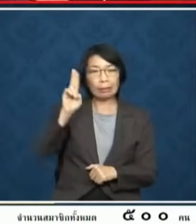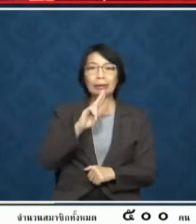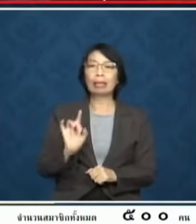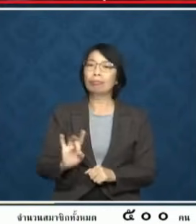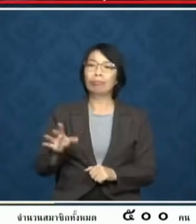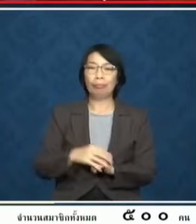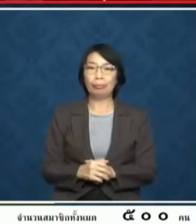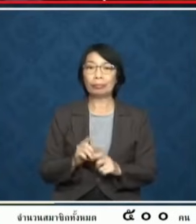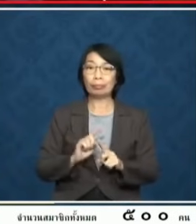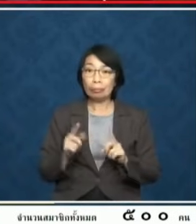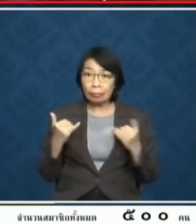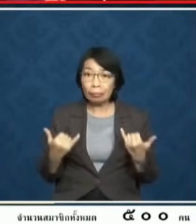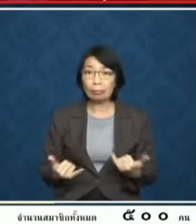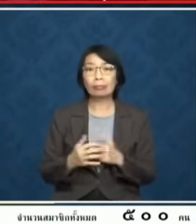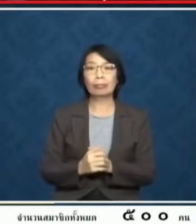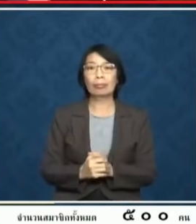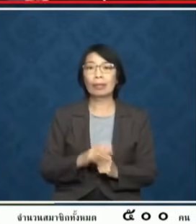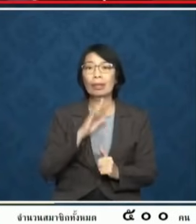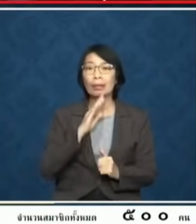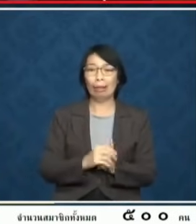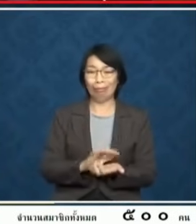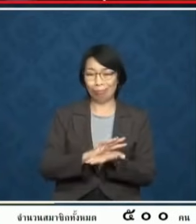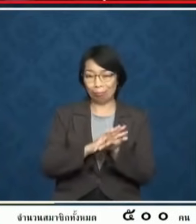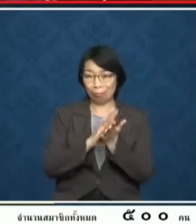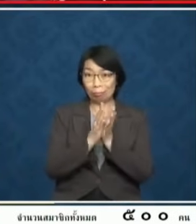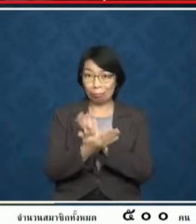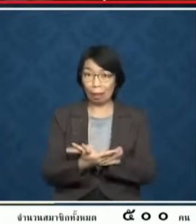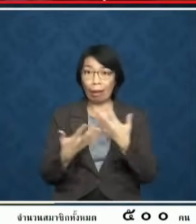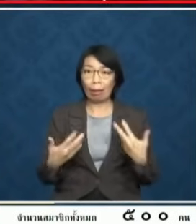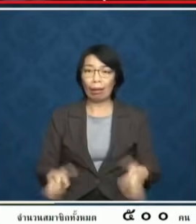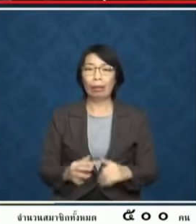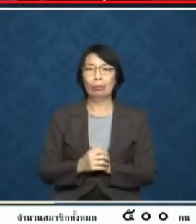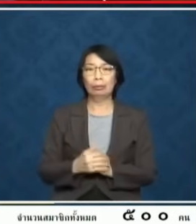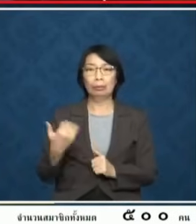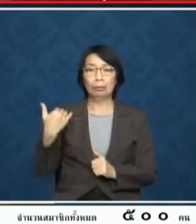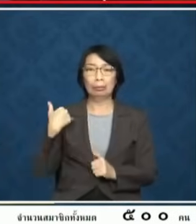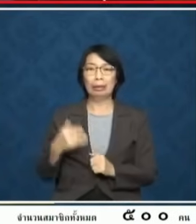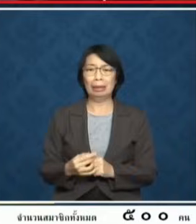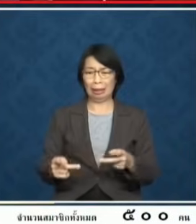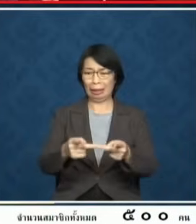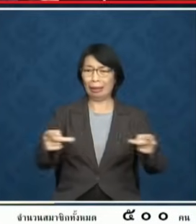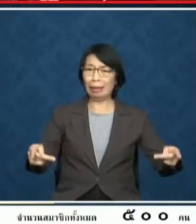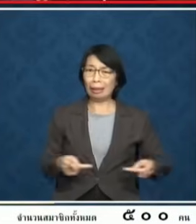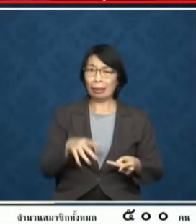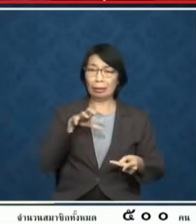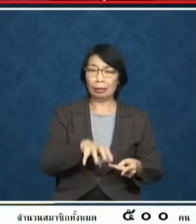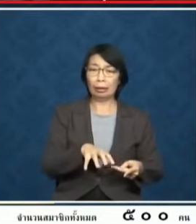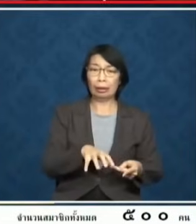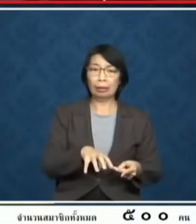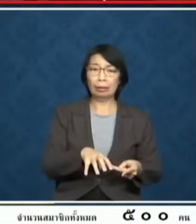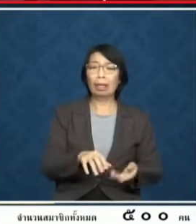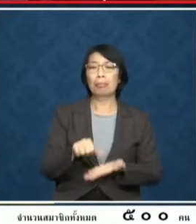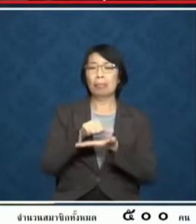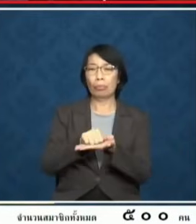แต่หลังจากนั้นค่ะเมื่อสถานะการเปลี่ยนไปนะคะก็ได้มีการขยายเขตเหล่านี้เข้าไปอยู่ในเข้าไป